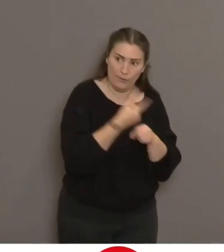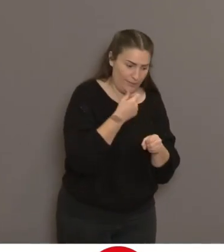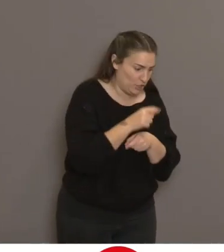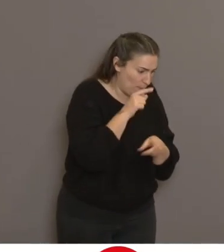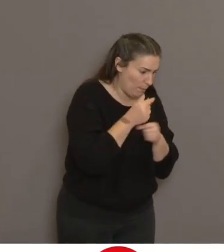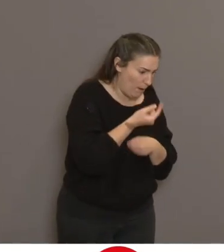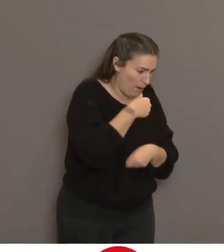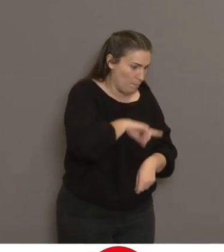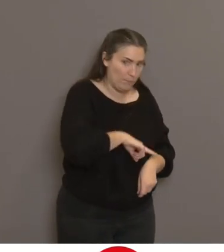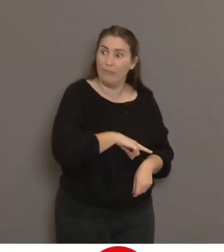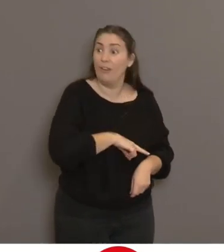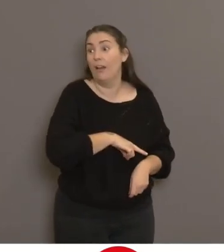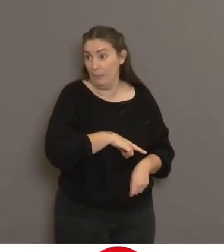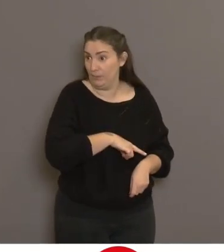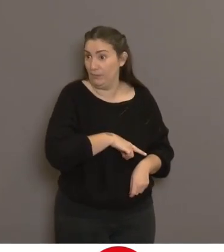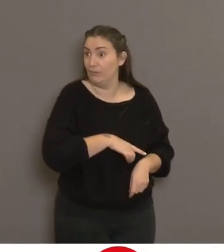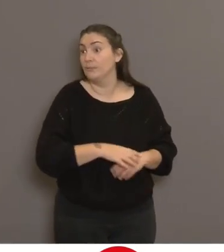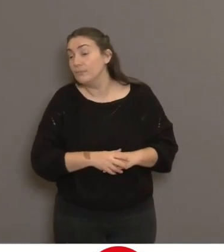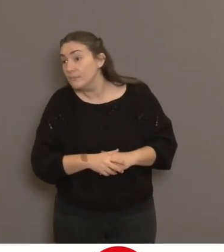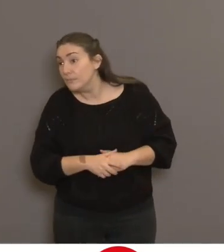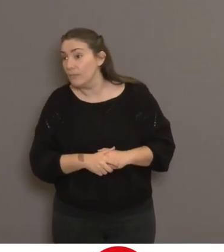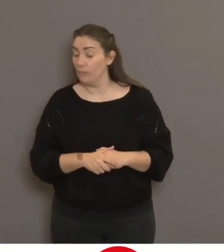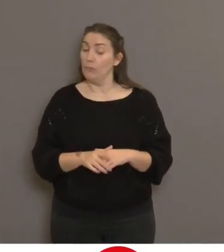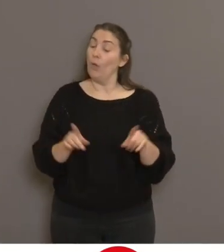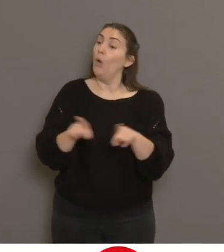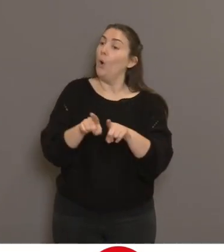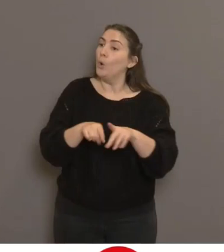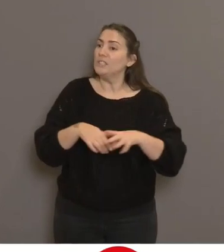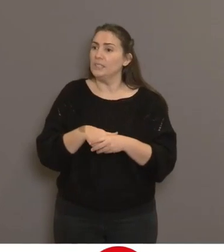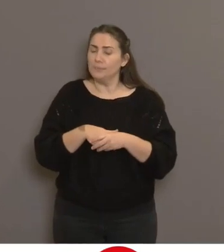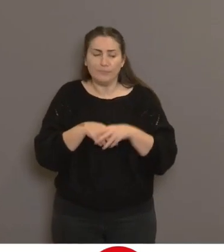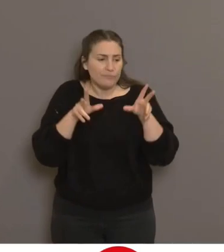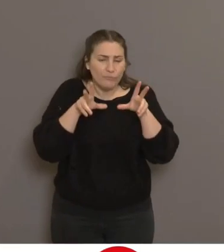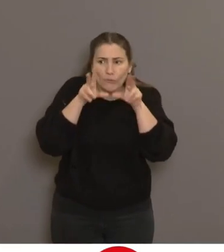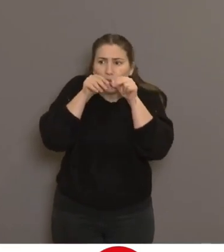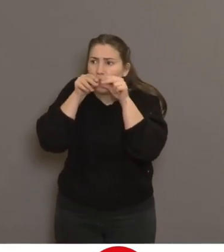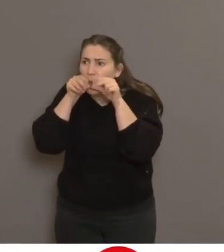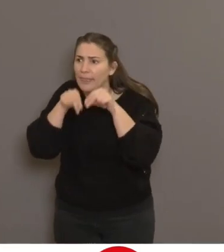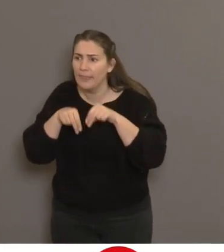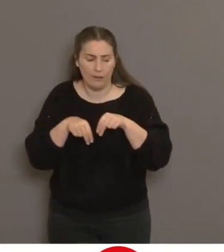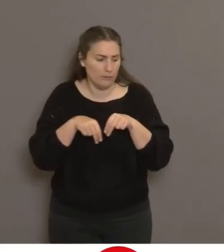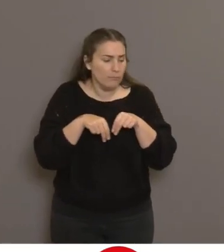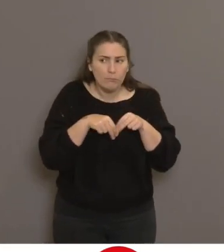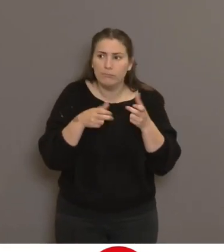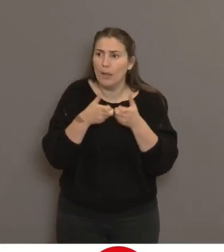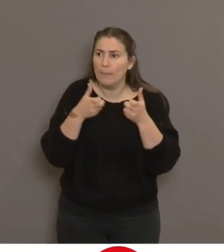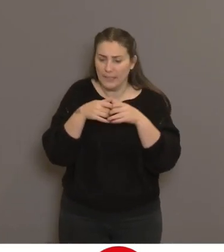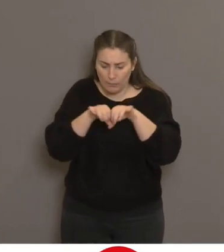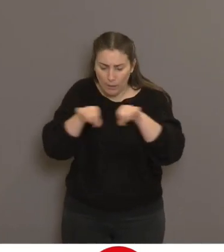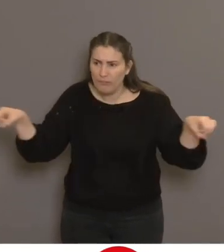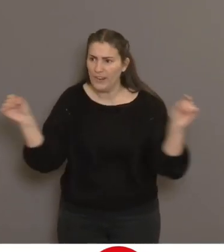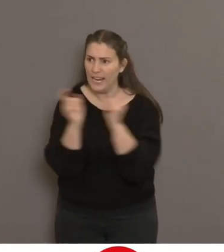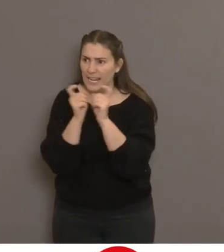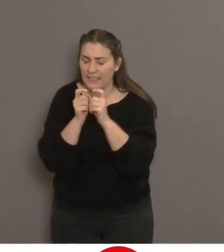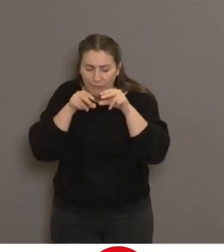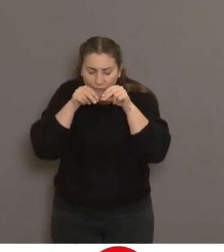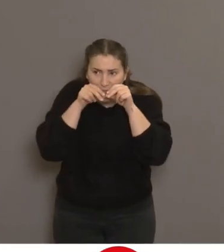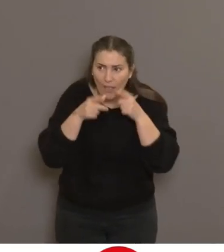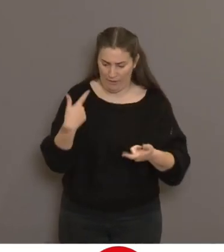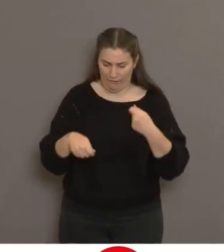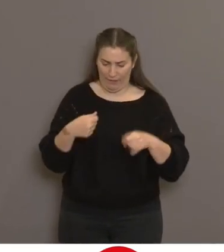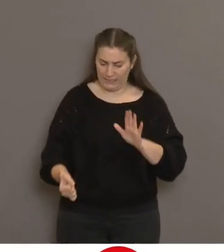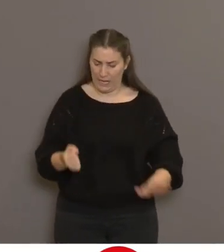humaine? On peut songer aussi aux fouines, susceptibles de grignoter les gaines des fils électriques, les flexibles de frein